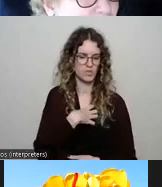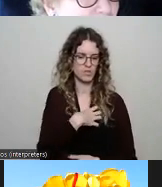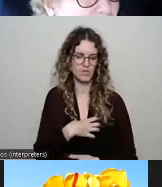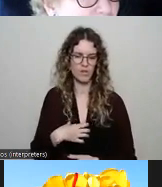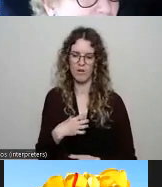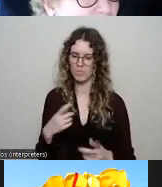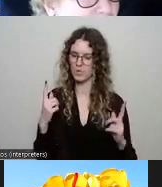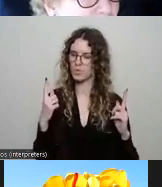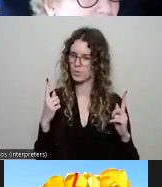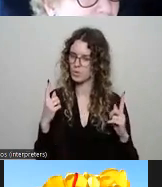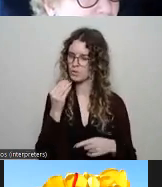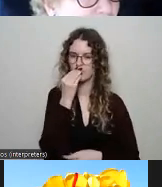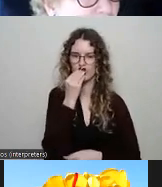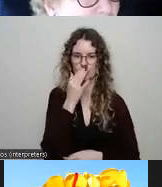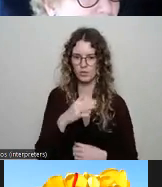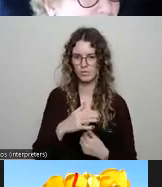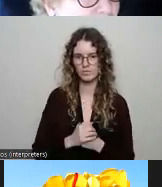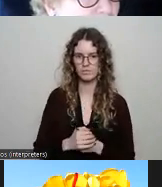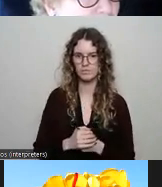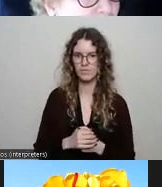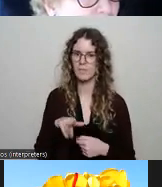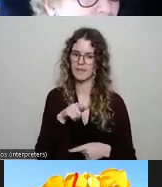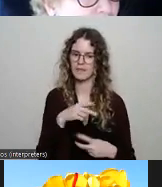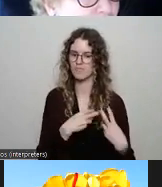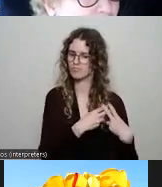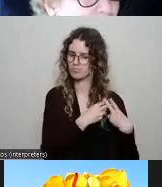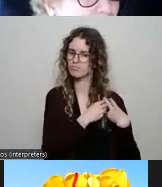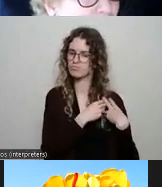puiku. O toks įsipareigojimas bus tikras ir